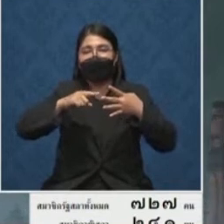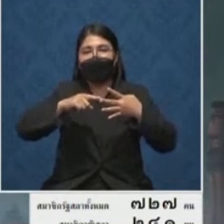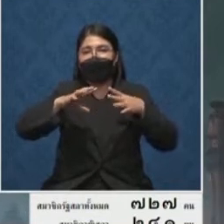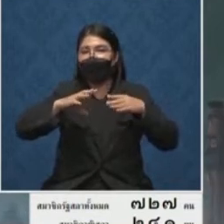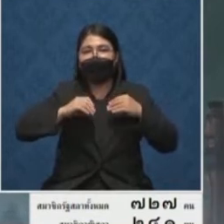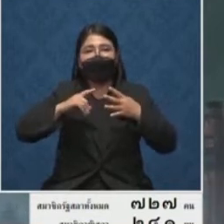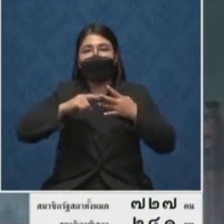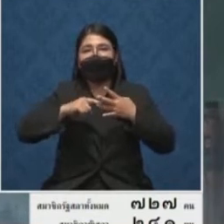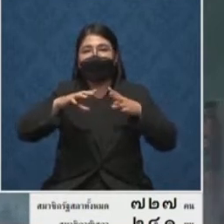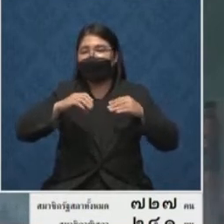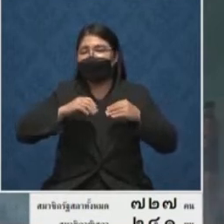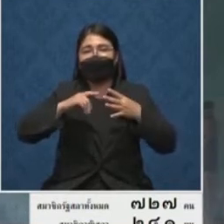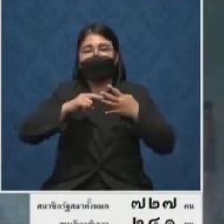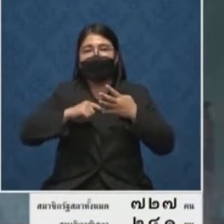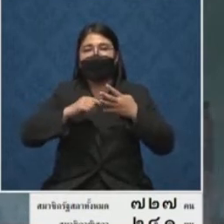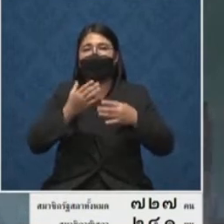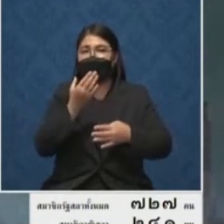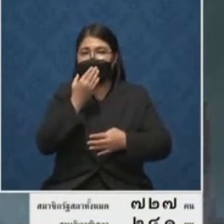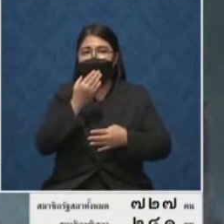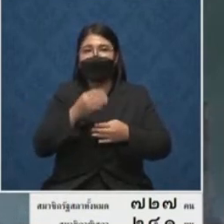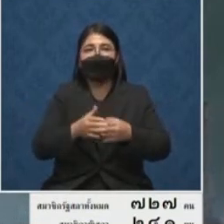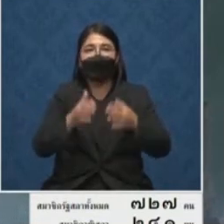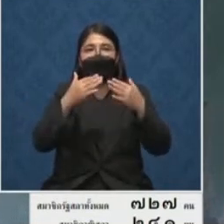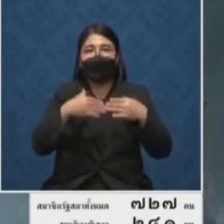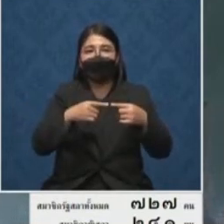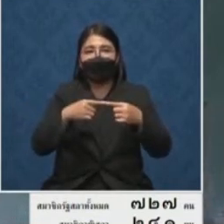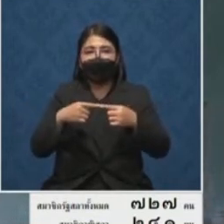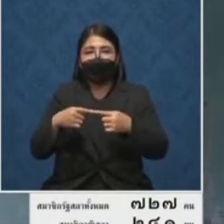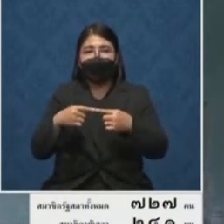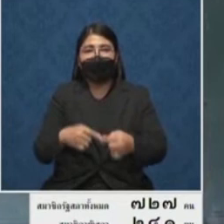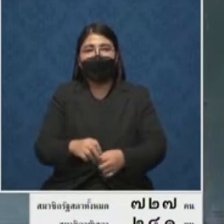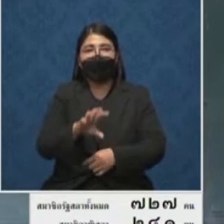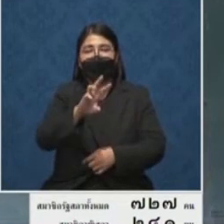3ไม่รับหลักการ4งดออกเสียง